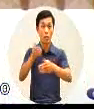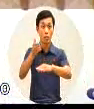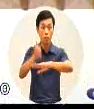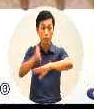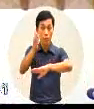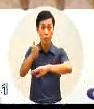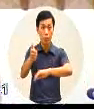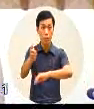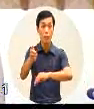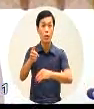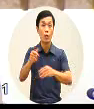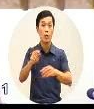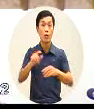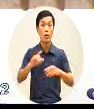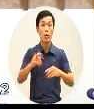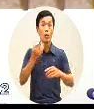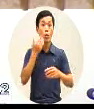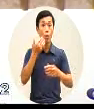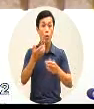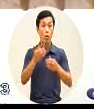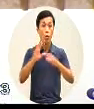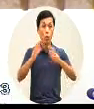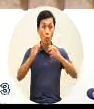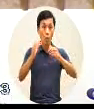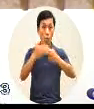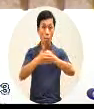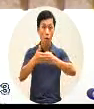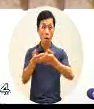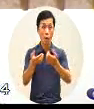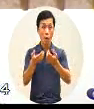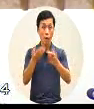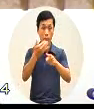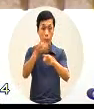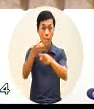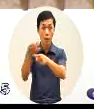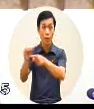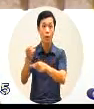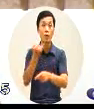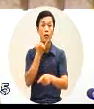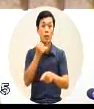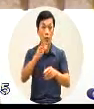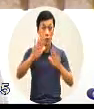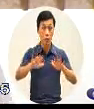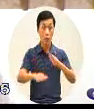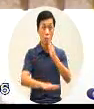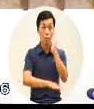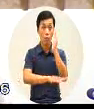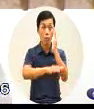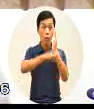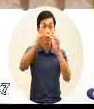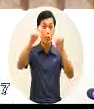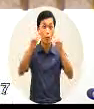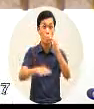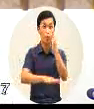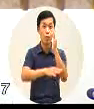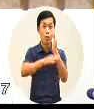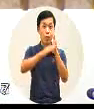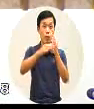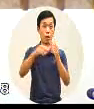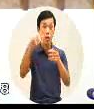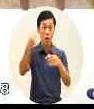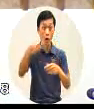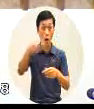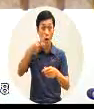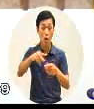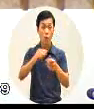个国宝会当分期吼啊，包括即晚拄啊做水灾遐了后哦，讲好个再分期，够三千多当